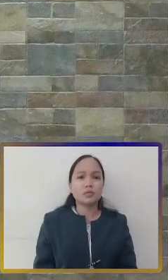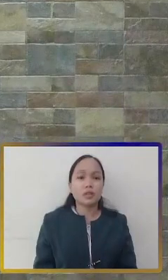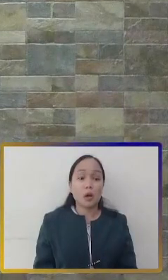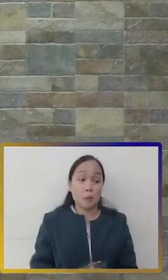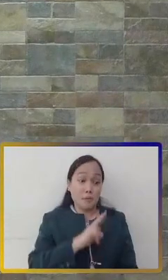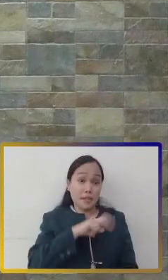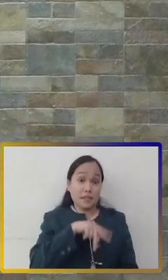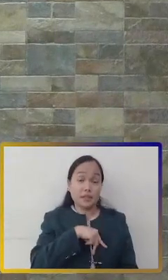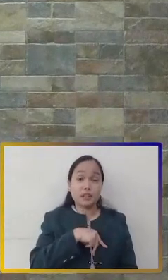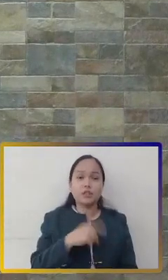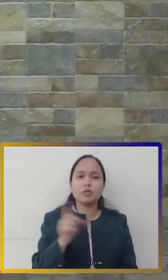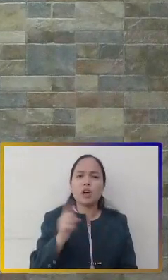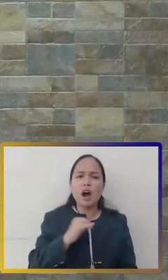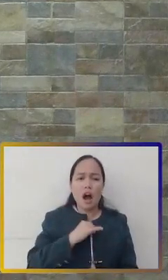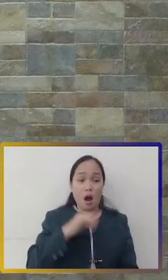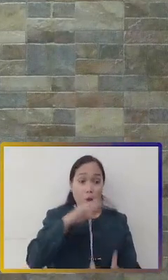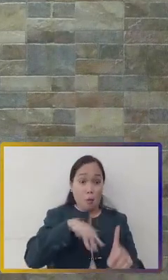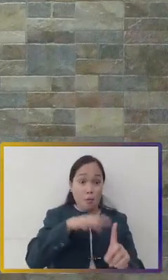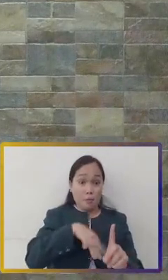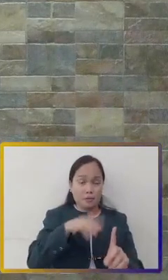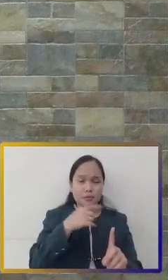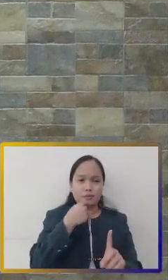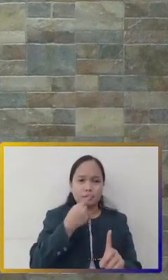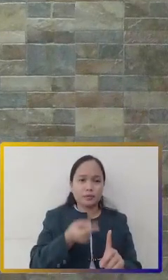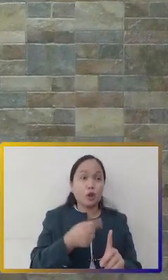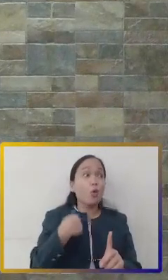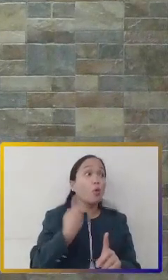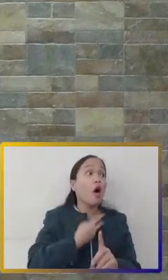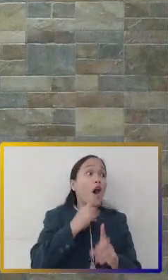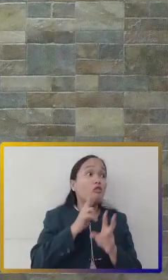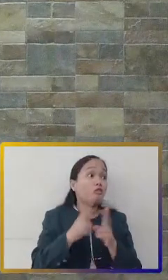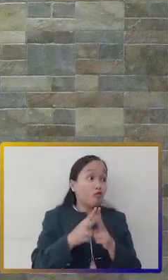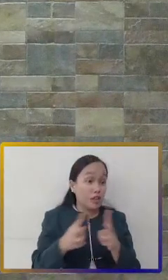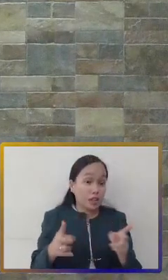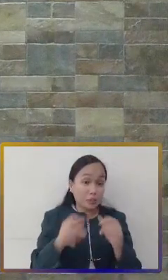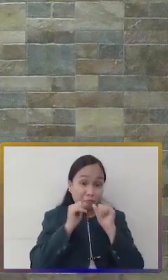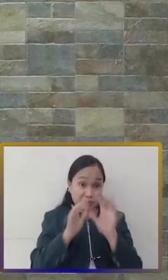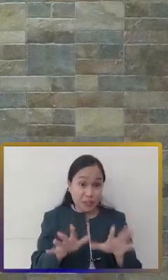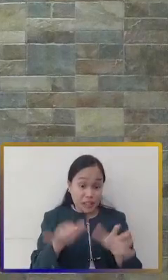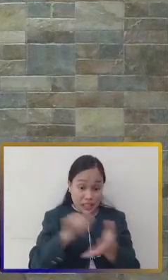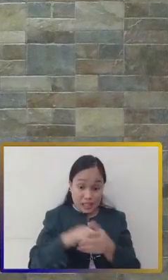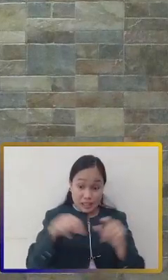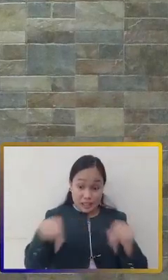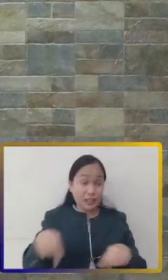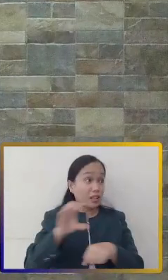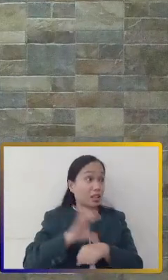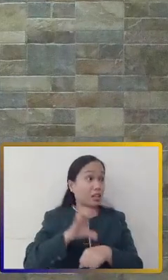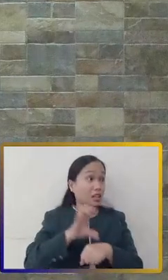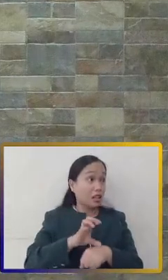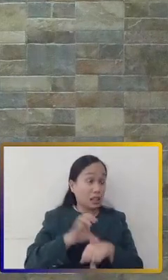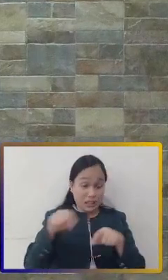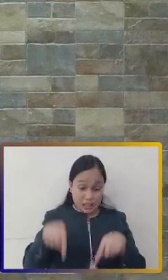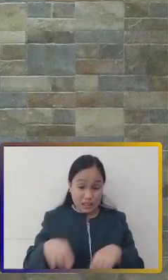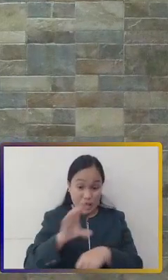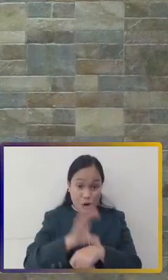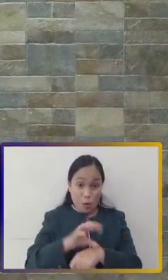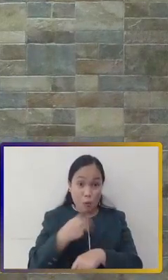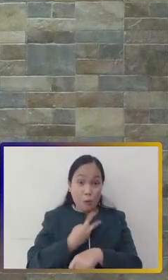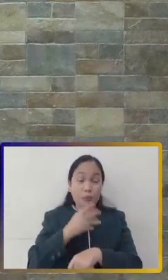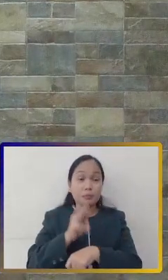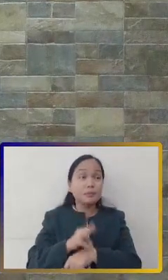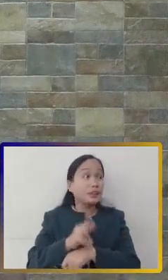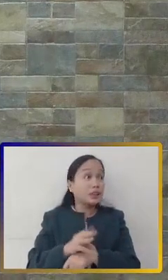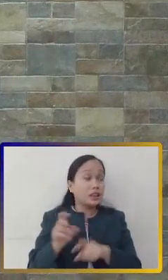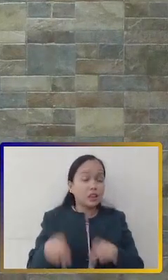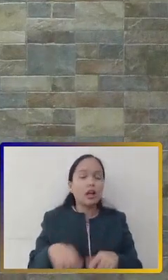personally, ang nakita ko po dyan mga kapatid, we are blessed that in our church, yung ministry na meron po tayo